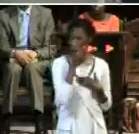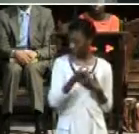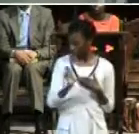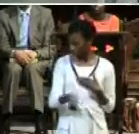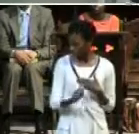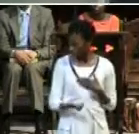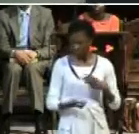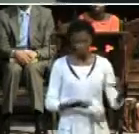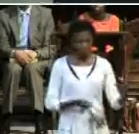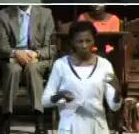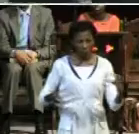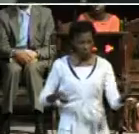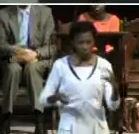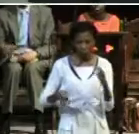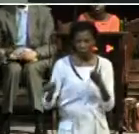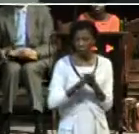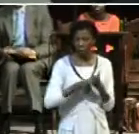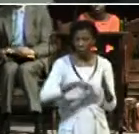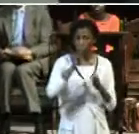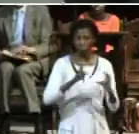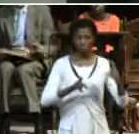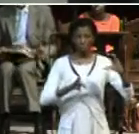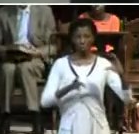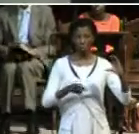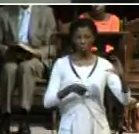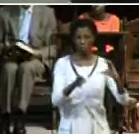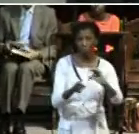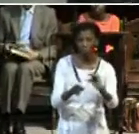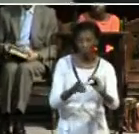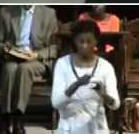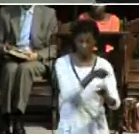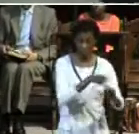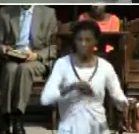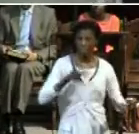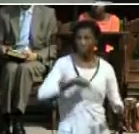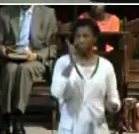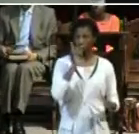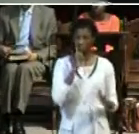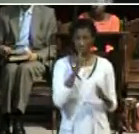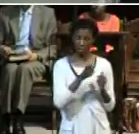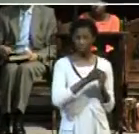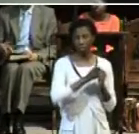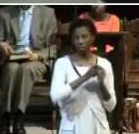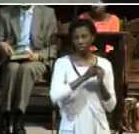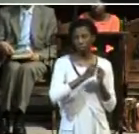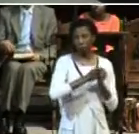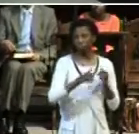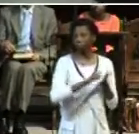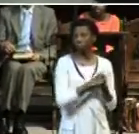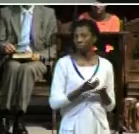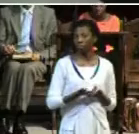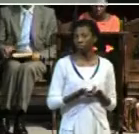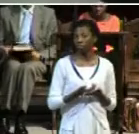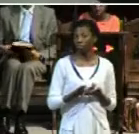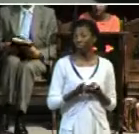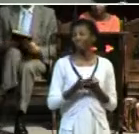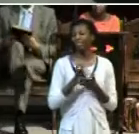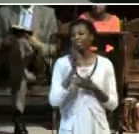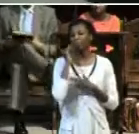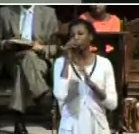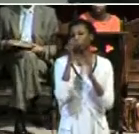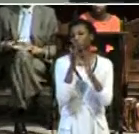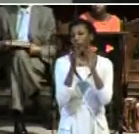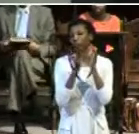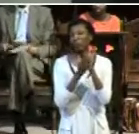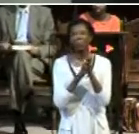celui à qui il a été le plus pardonné, n'est-ce pas? C'est évident. Et là, Jésus va prendre Simon, mais d'une manière tout à